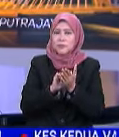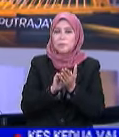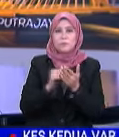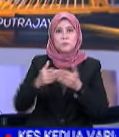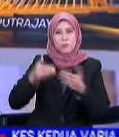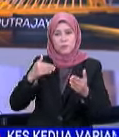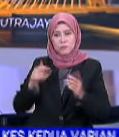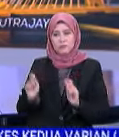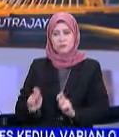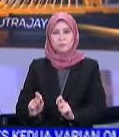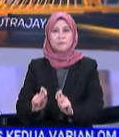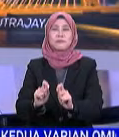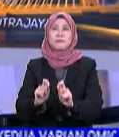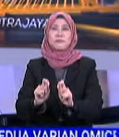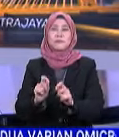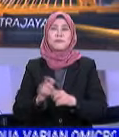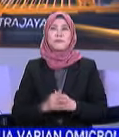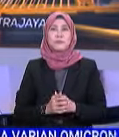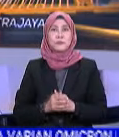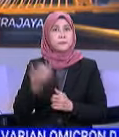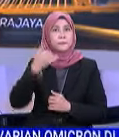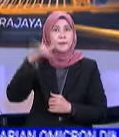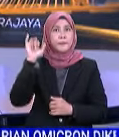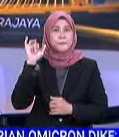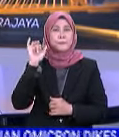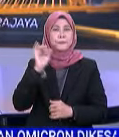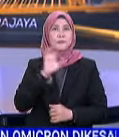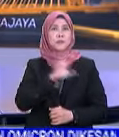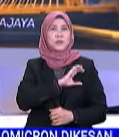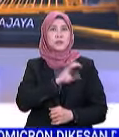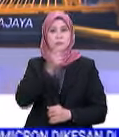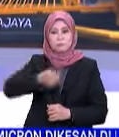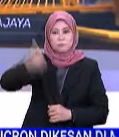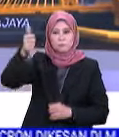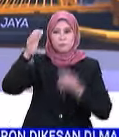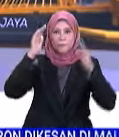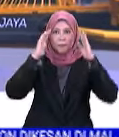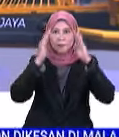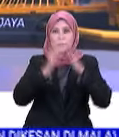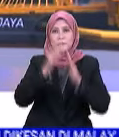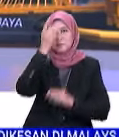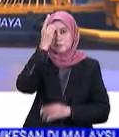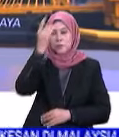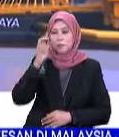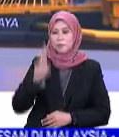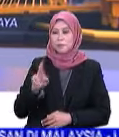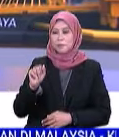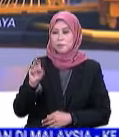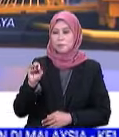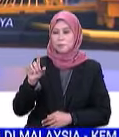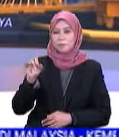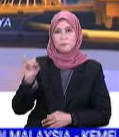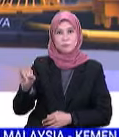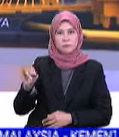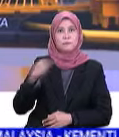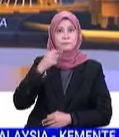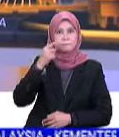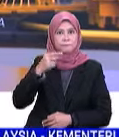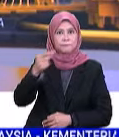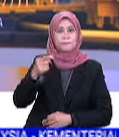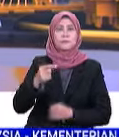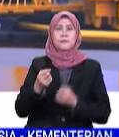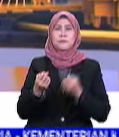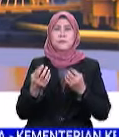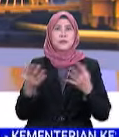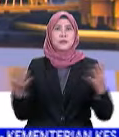sebelum mengambil tindakan sewajarnya. Semalam, Ketua Polis Pahang, Datuk Ramli Muhammad Yusof memaklumkan